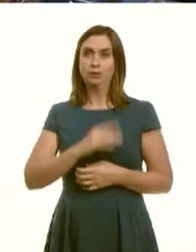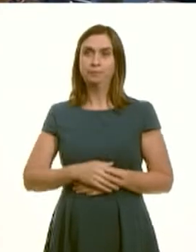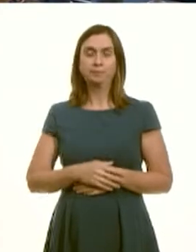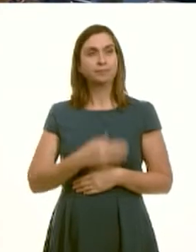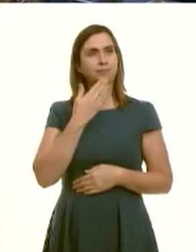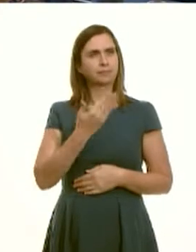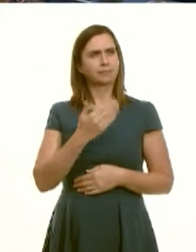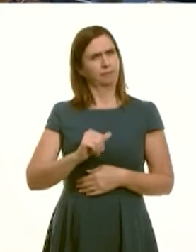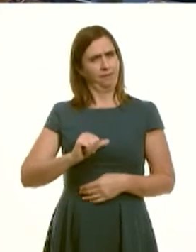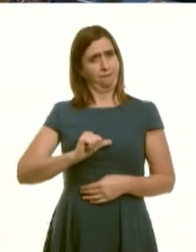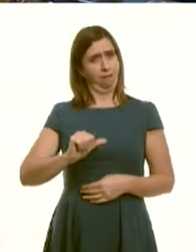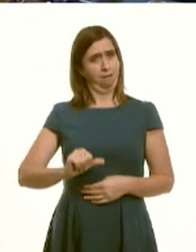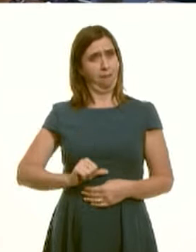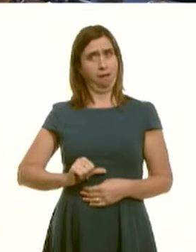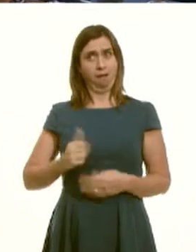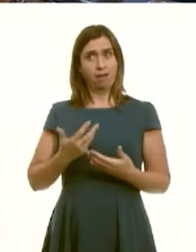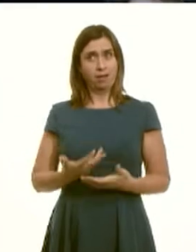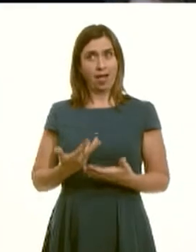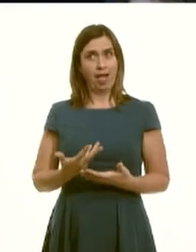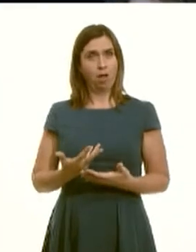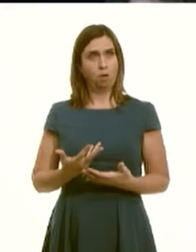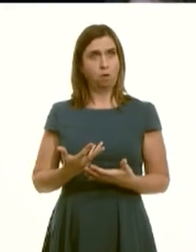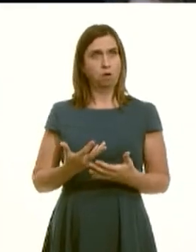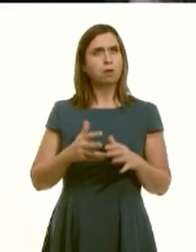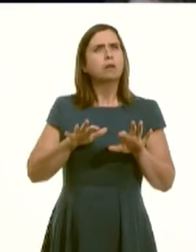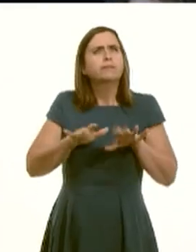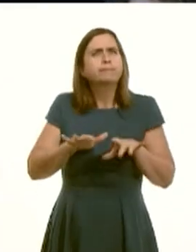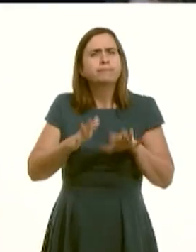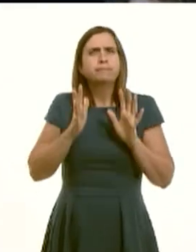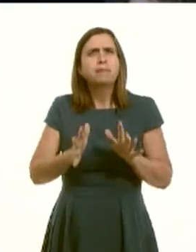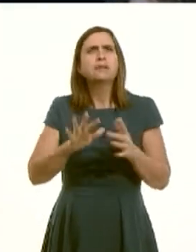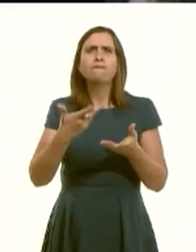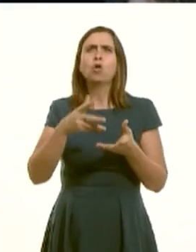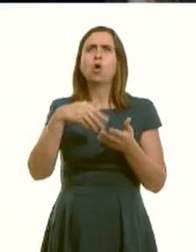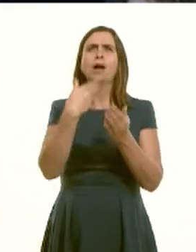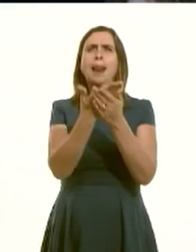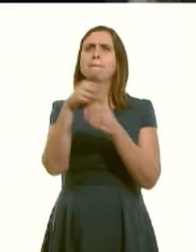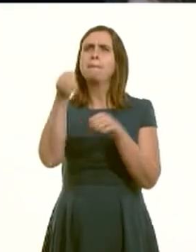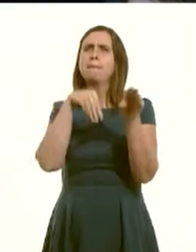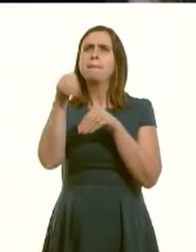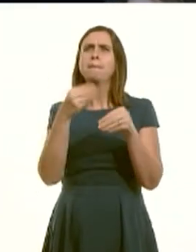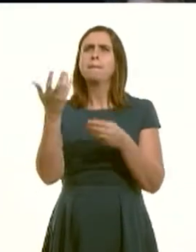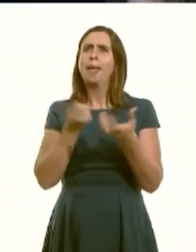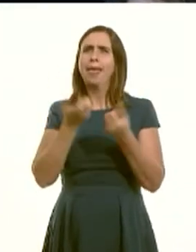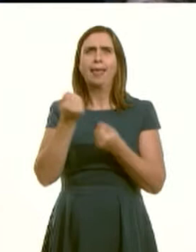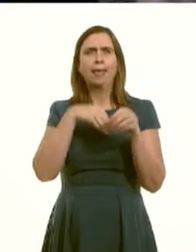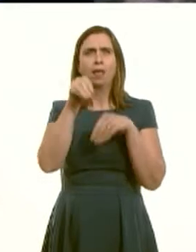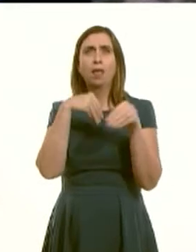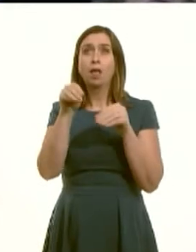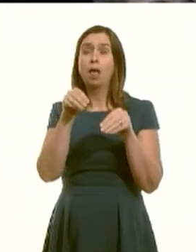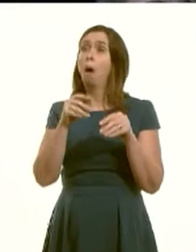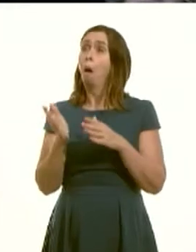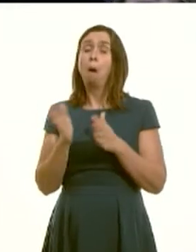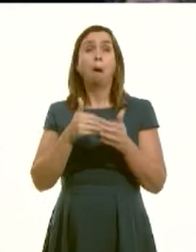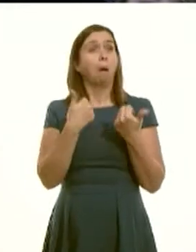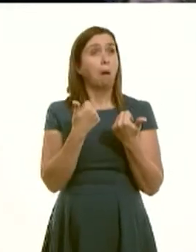gorfod defnyddio gwasanaethau ar-lein ar gyfer hawliau taliadau ac yn y blaen. Nawr, mae'r symudiad yna ni'n positif, wrth gwrs, ond y reality yw mae rhai o'r ardaloedd hyn